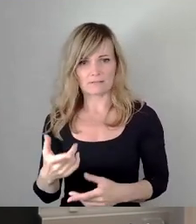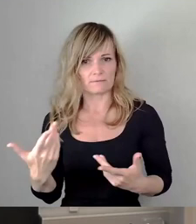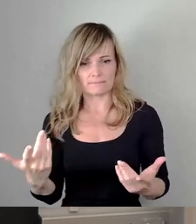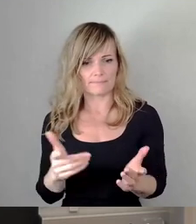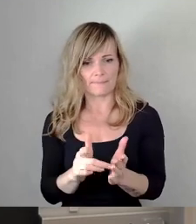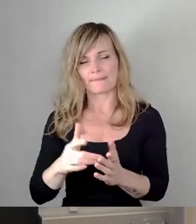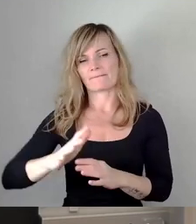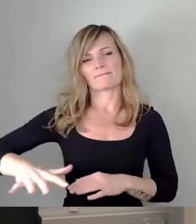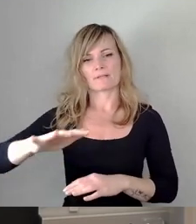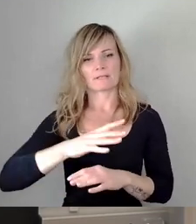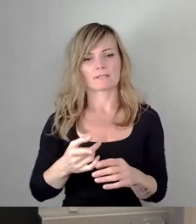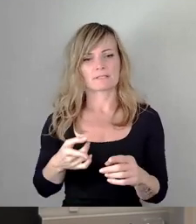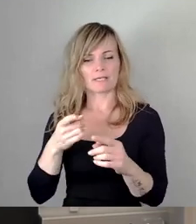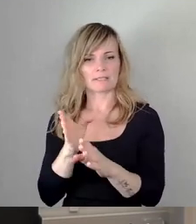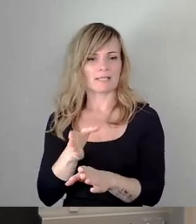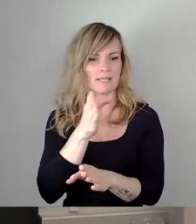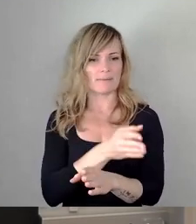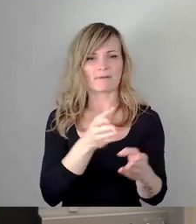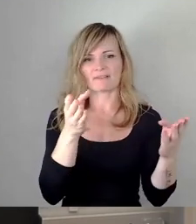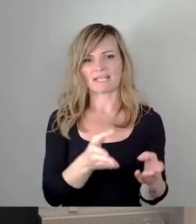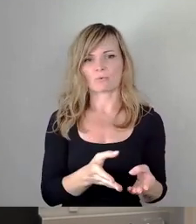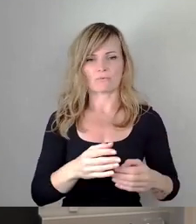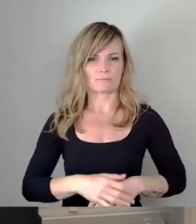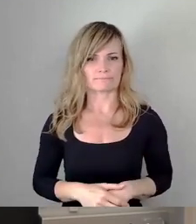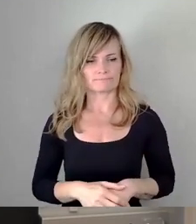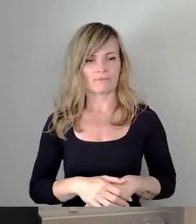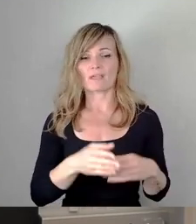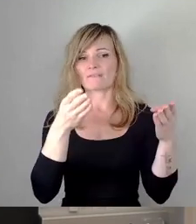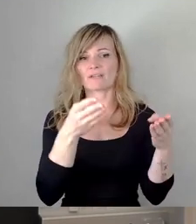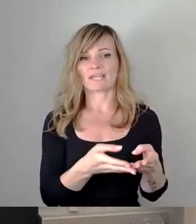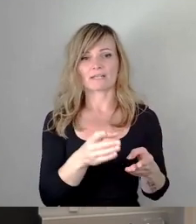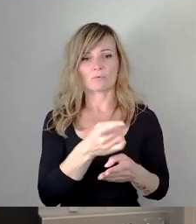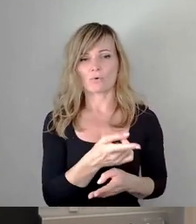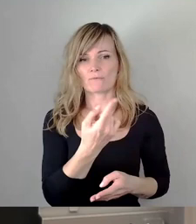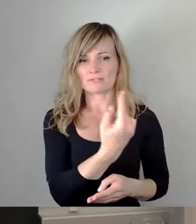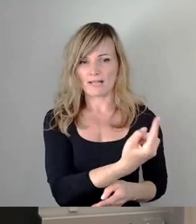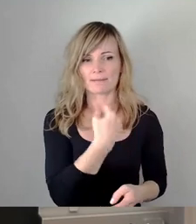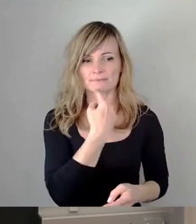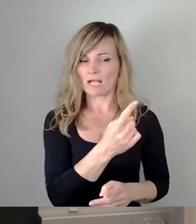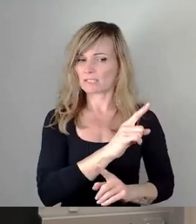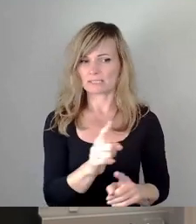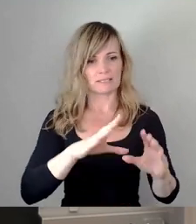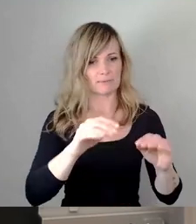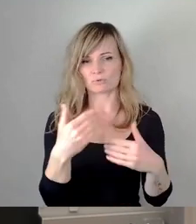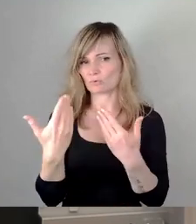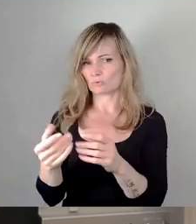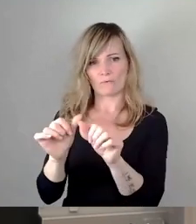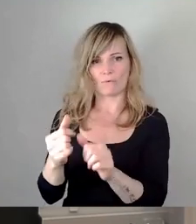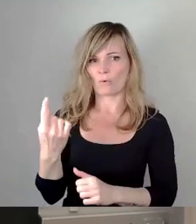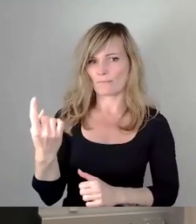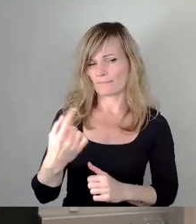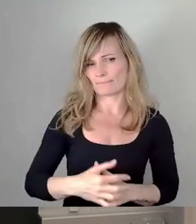Fläche direkt neben einem Friedhof. Dieser Friedhof lässt keine Nutzung in dieser Form zu. Es wird am Ende